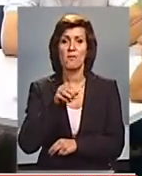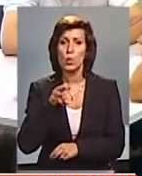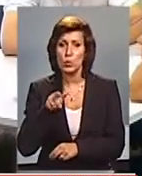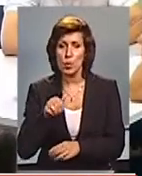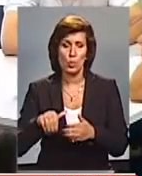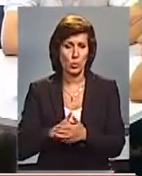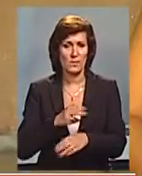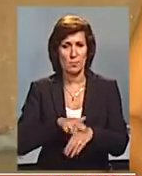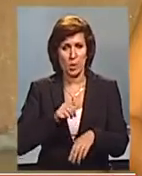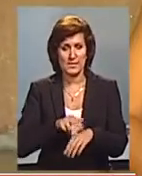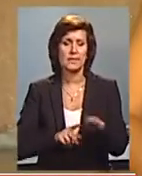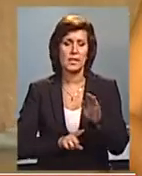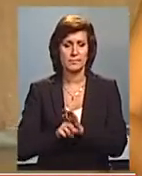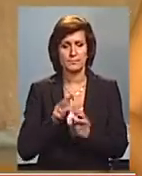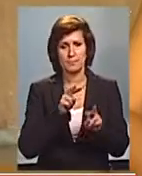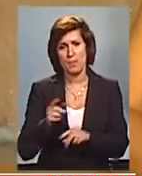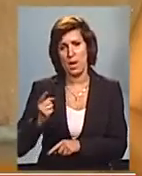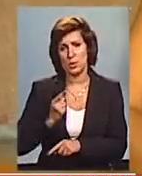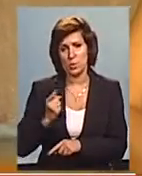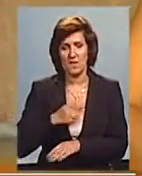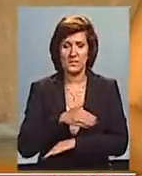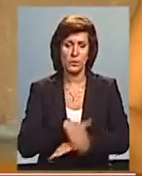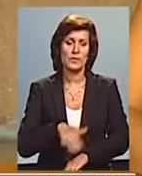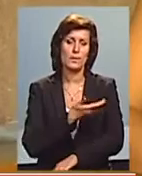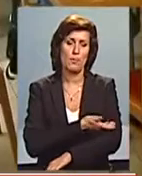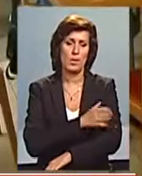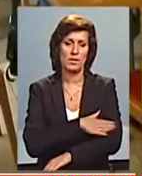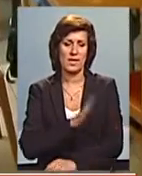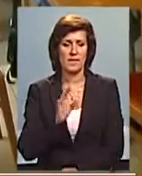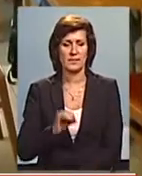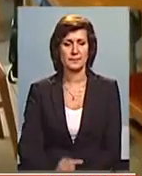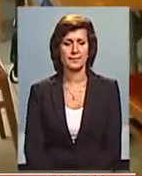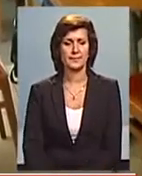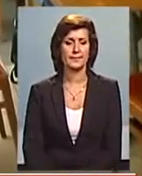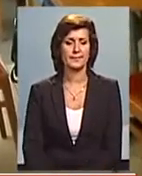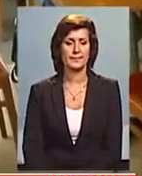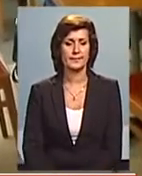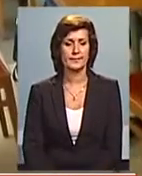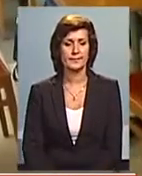лютому нові поліцейські розпочнуть патрулювати вулиці Полтави. Володимир Непейпиво, Костянтин Худолій. Новини на Першому.